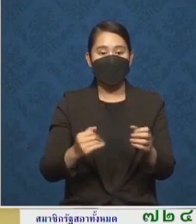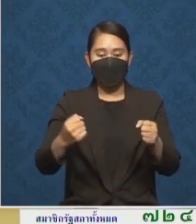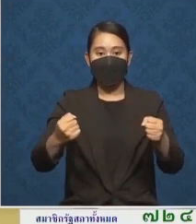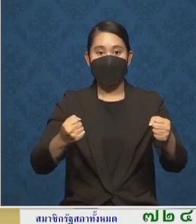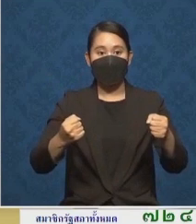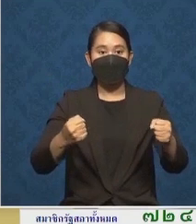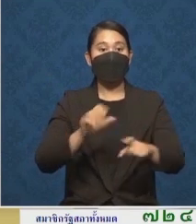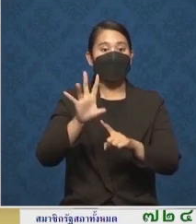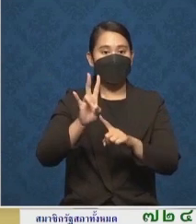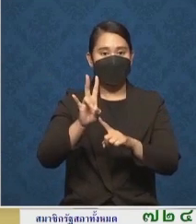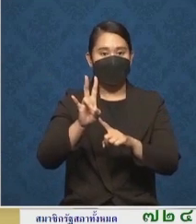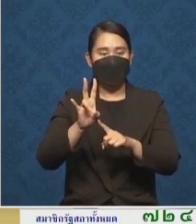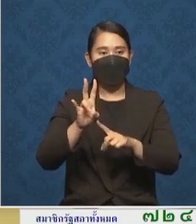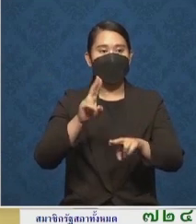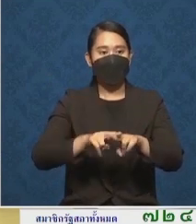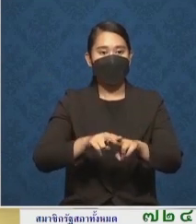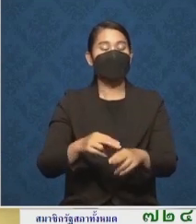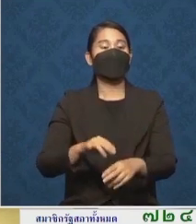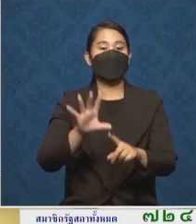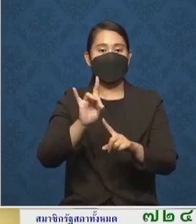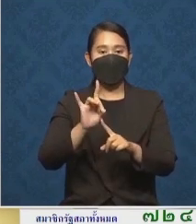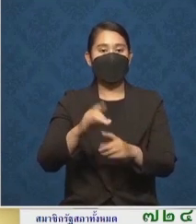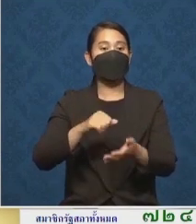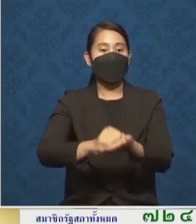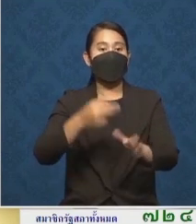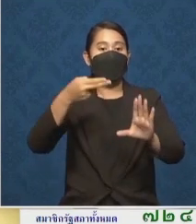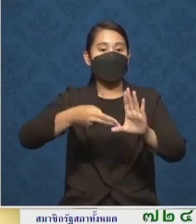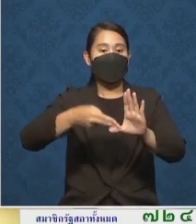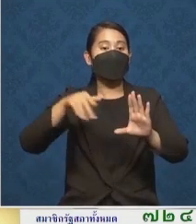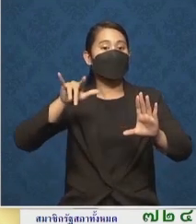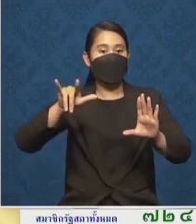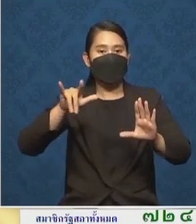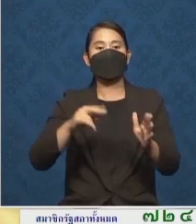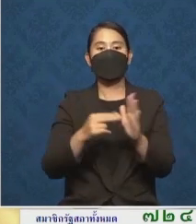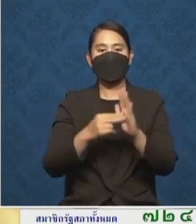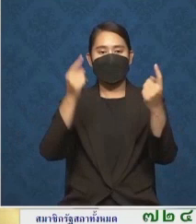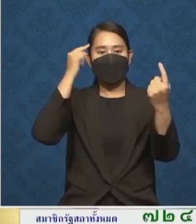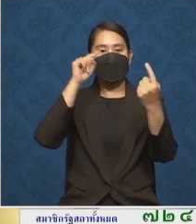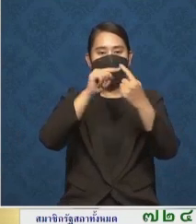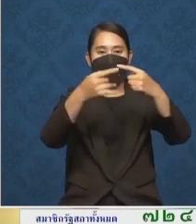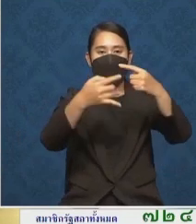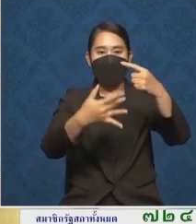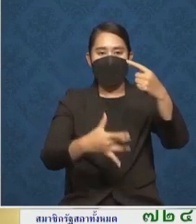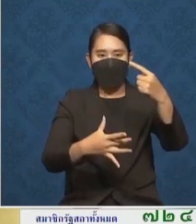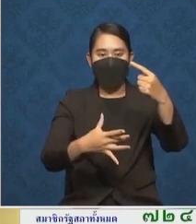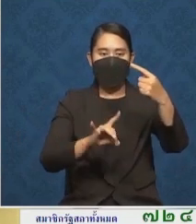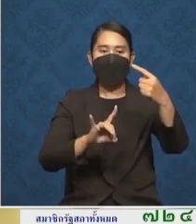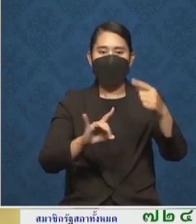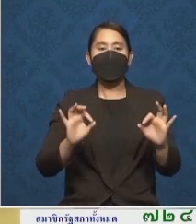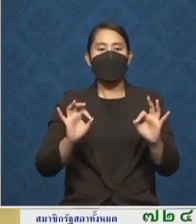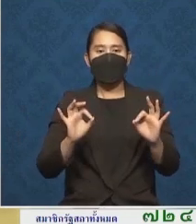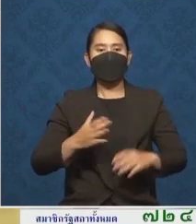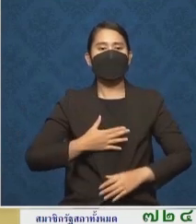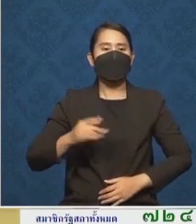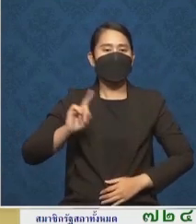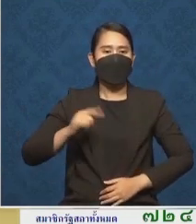8. บริการเติมน้มันอกาศสอย่านอัี้คือ วิสยทัดที่ผมคิดว่า สมพวนแล้วที่ประเทศ